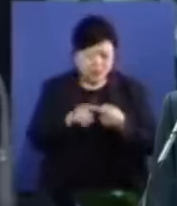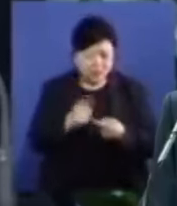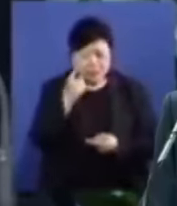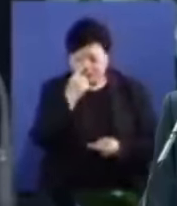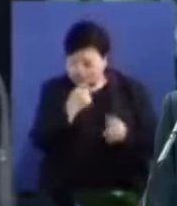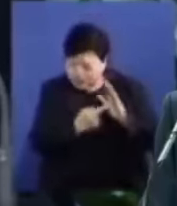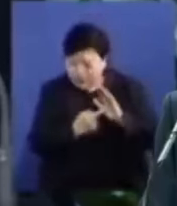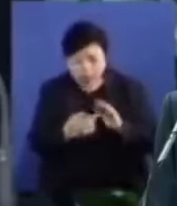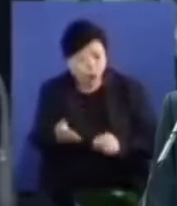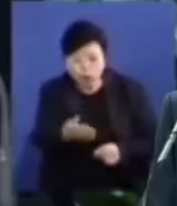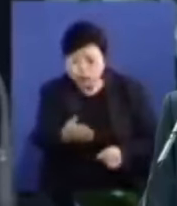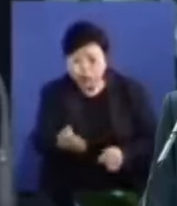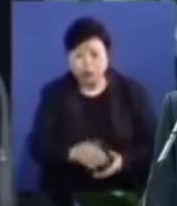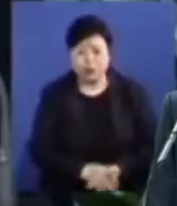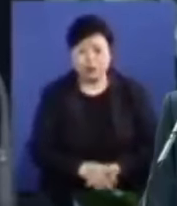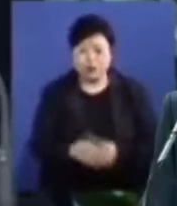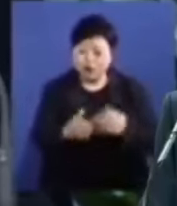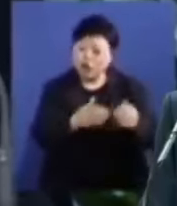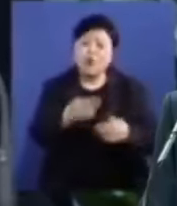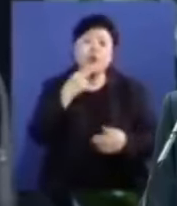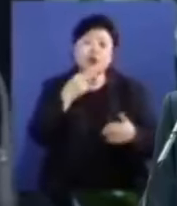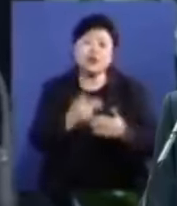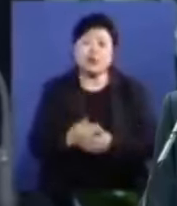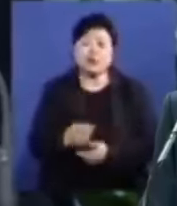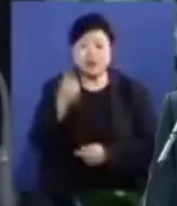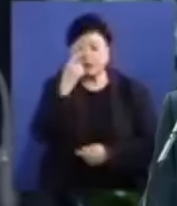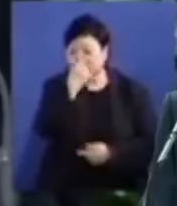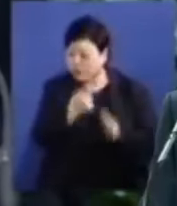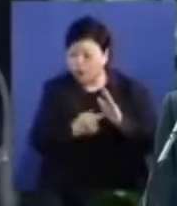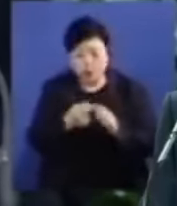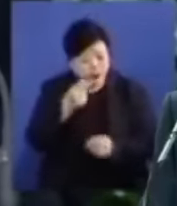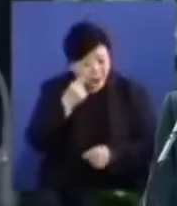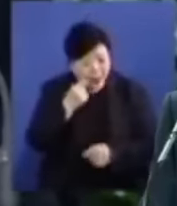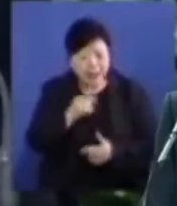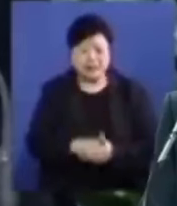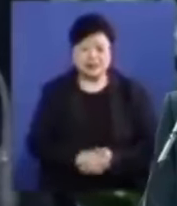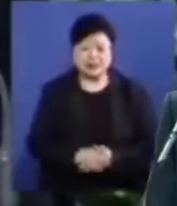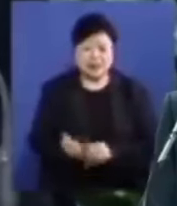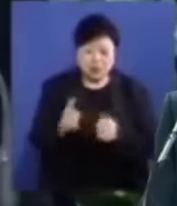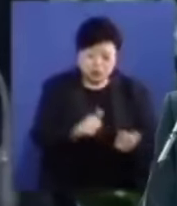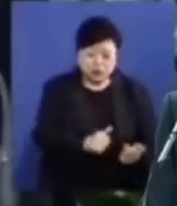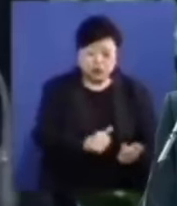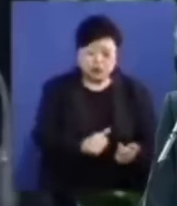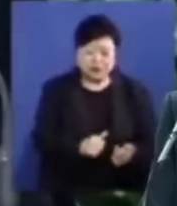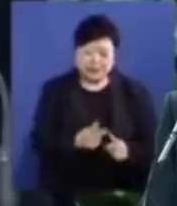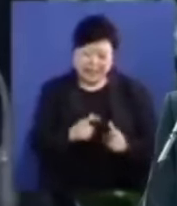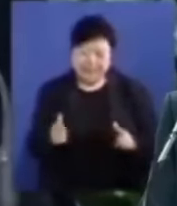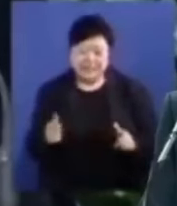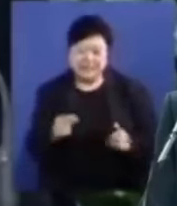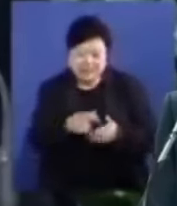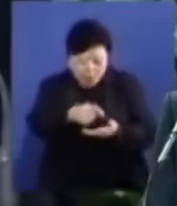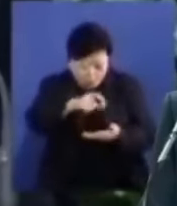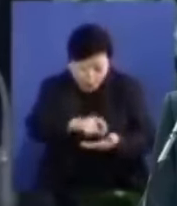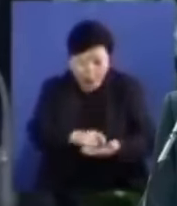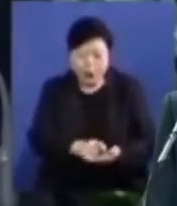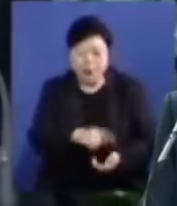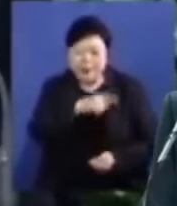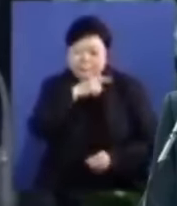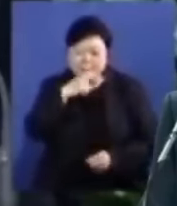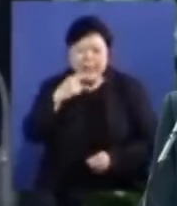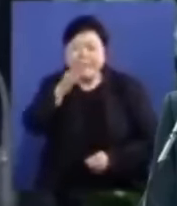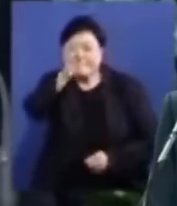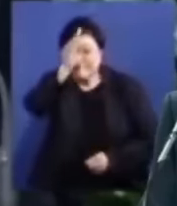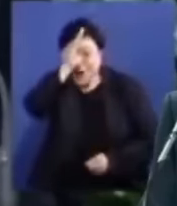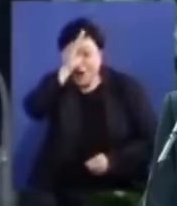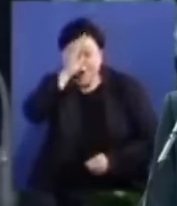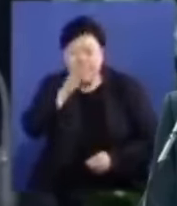증거할래도 체험 못했으니 증거를 못하니까 죽지만 않게 해주시고 안 죽을